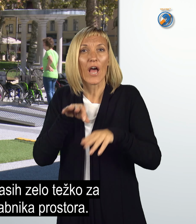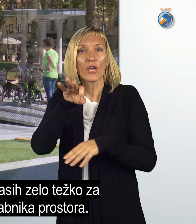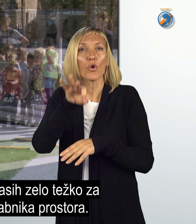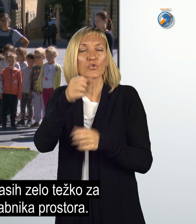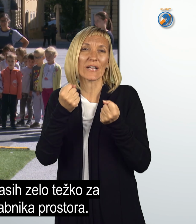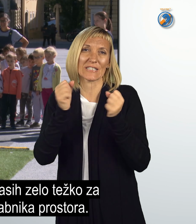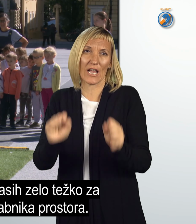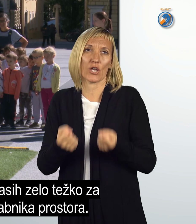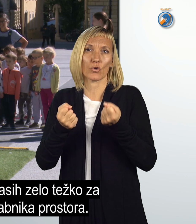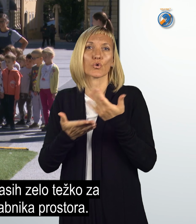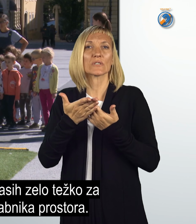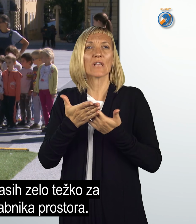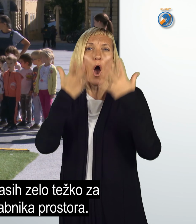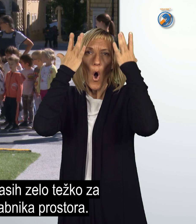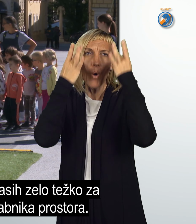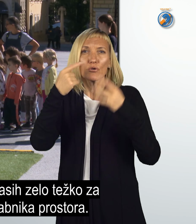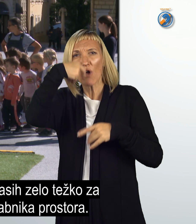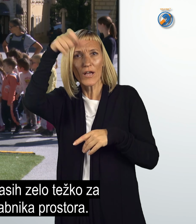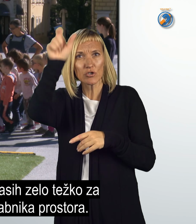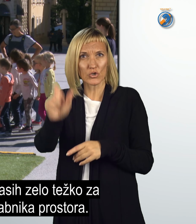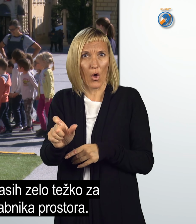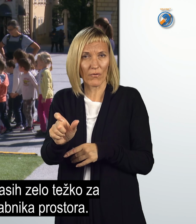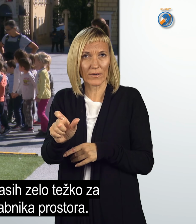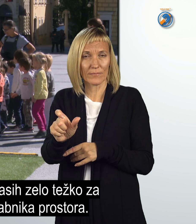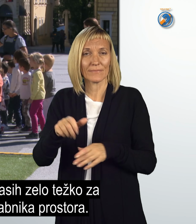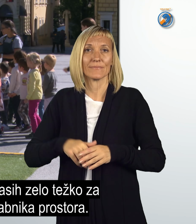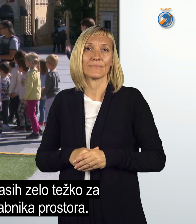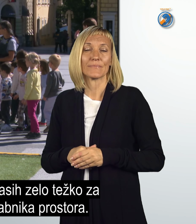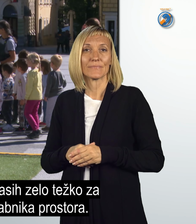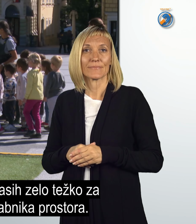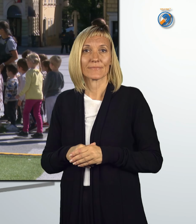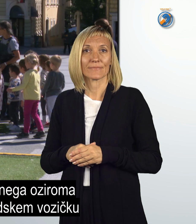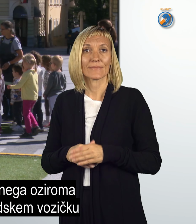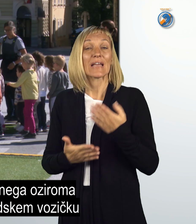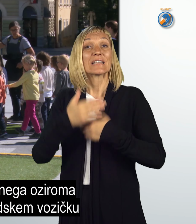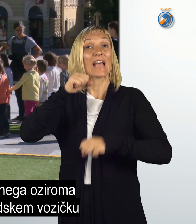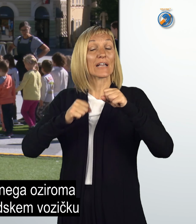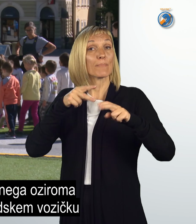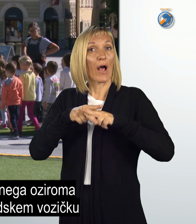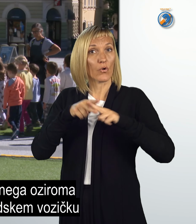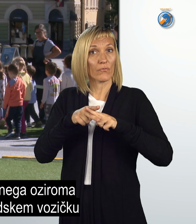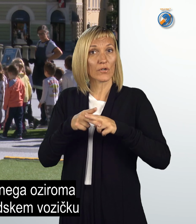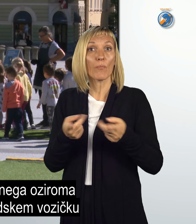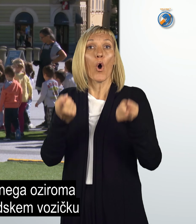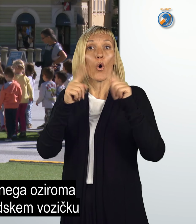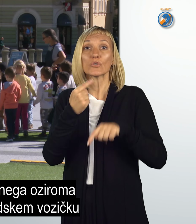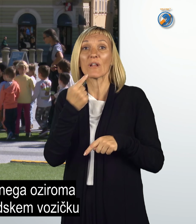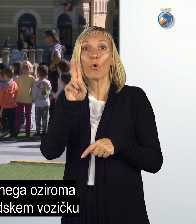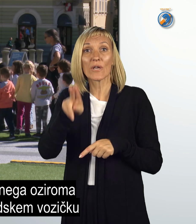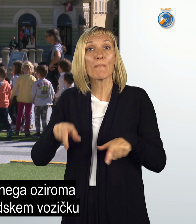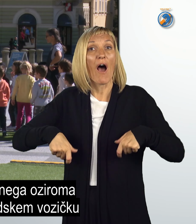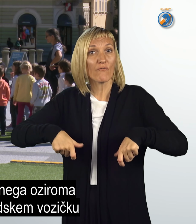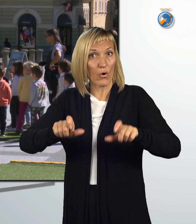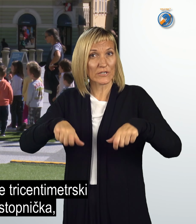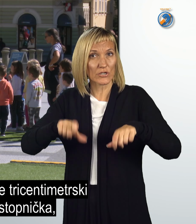je včasih zelo težko za povprečnega uporabnika prostora. Za gibalno oviranega oziroma nekoga na